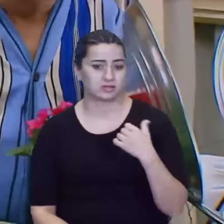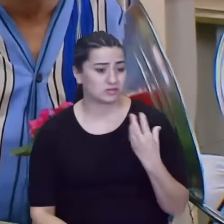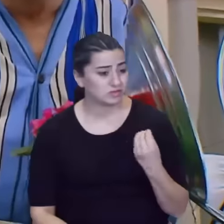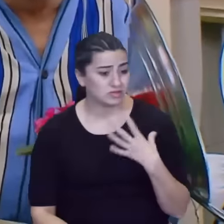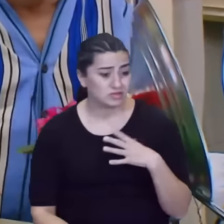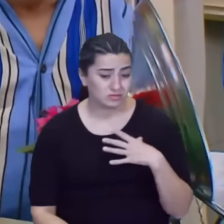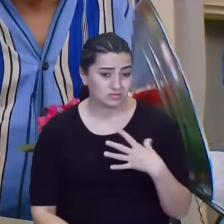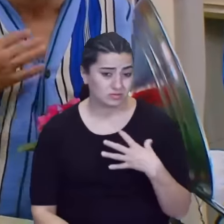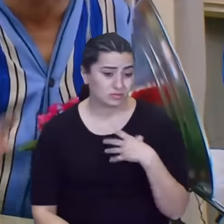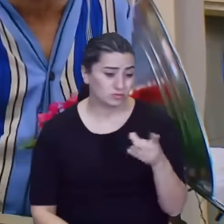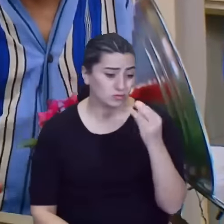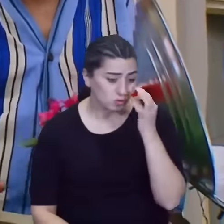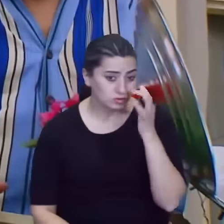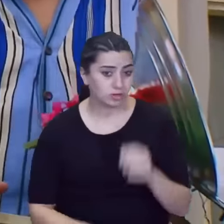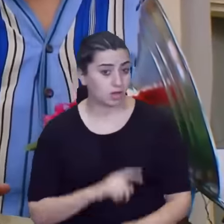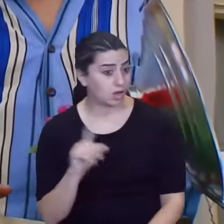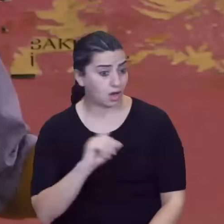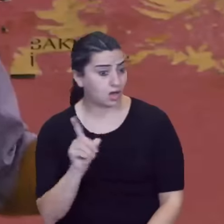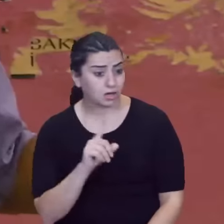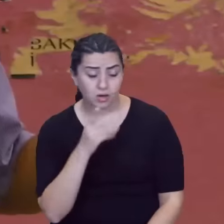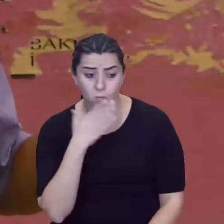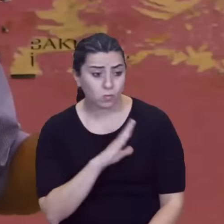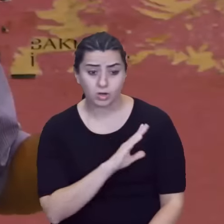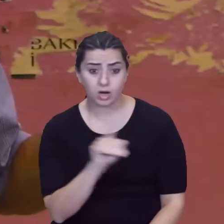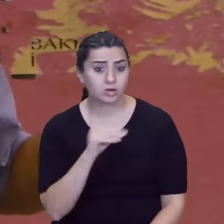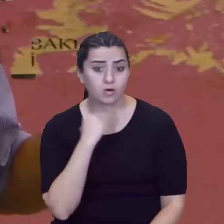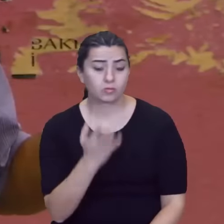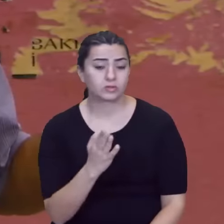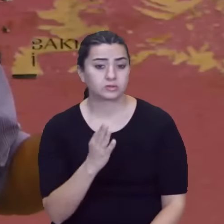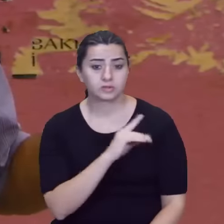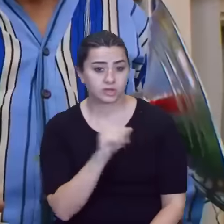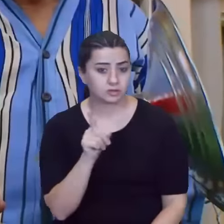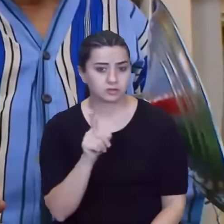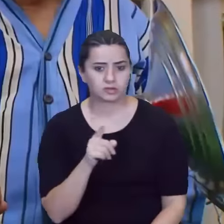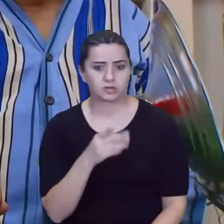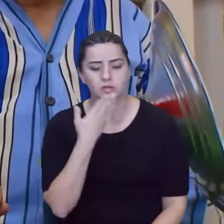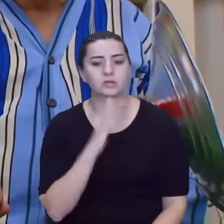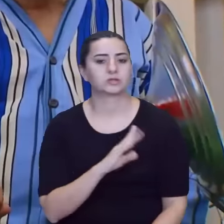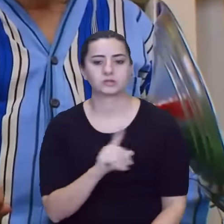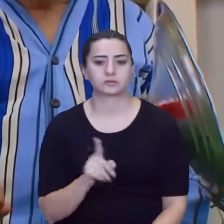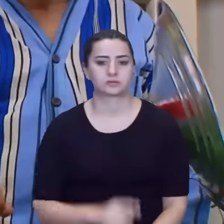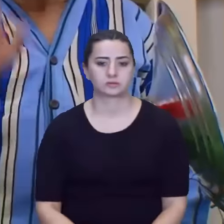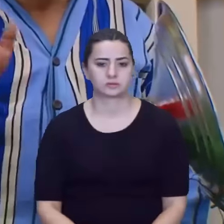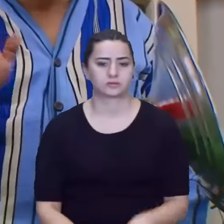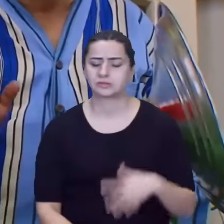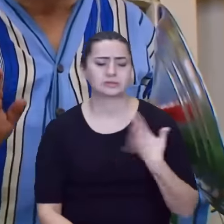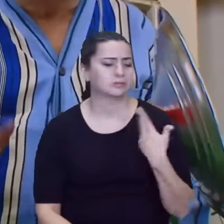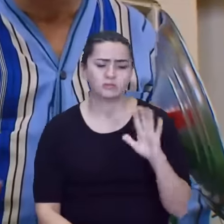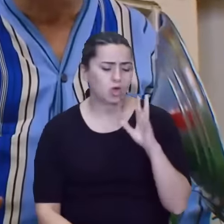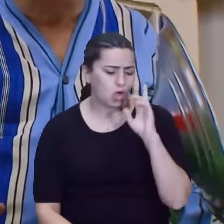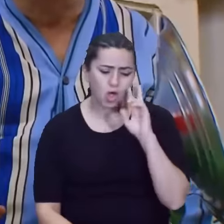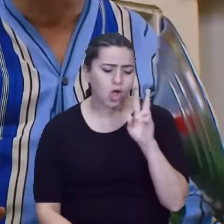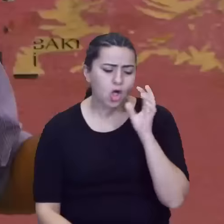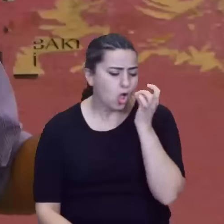çok iyi olur. Ben de kendisini çok... Hayır. Kesinlikle olmaz. Hayır. Kesinlikle olmaz. Hayır. İstemiyoruz.